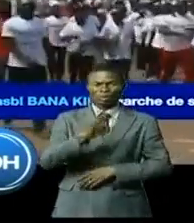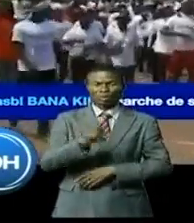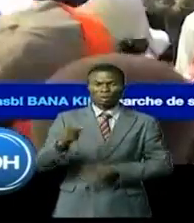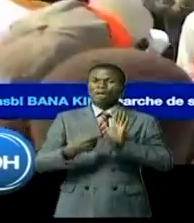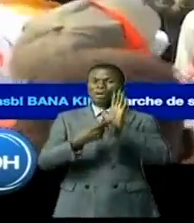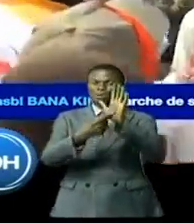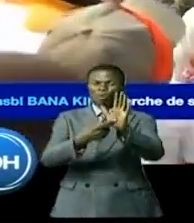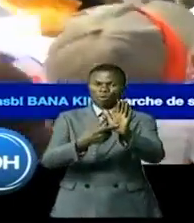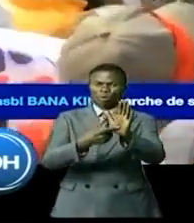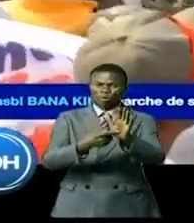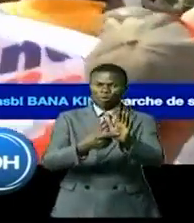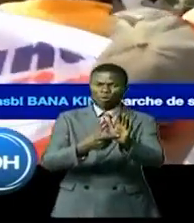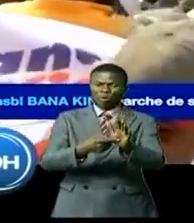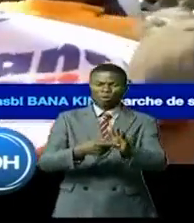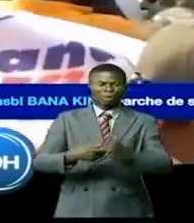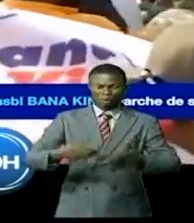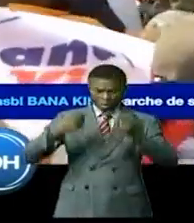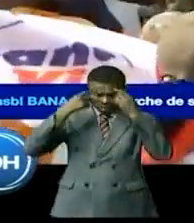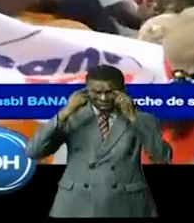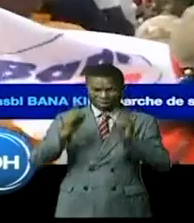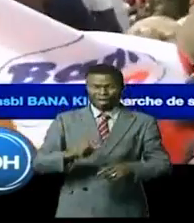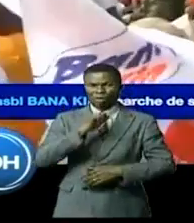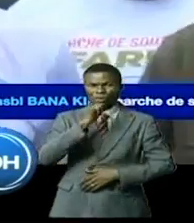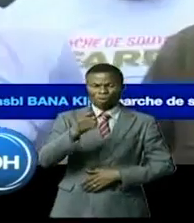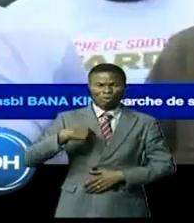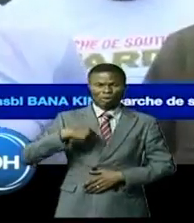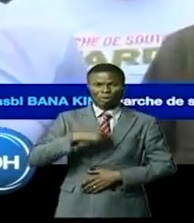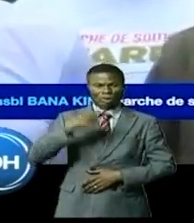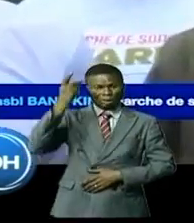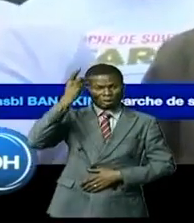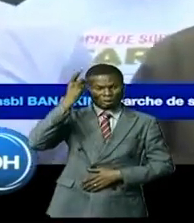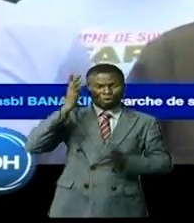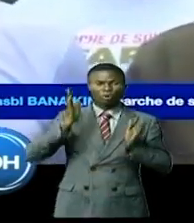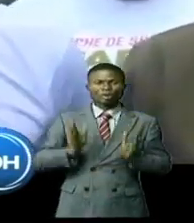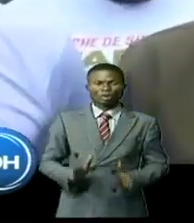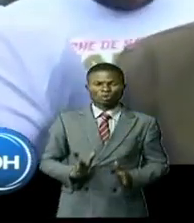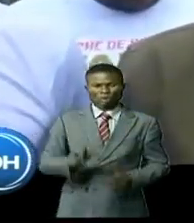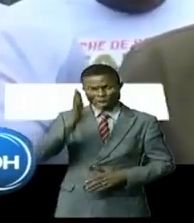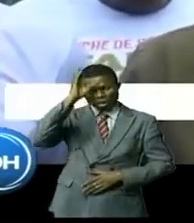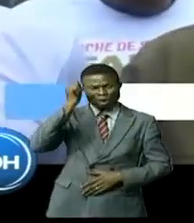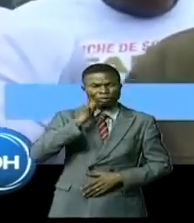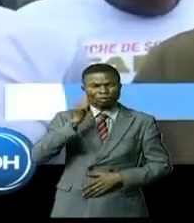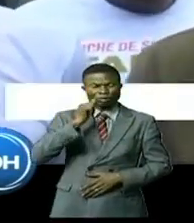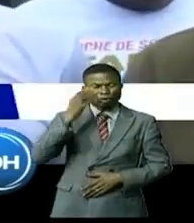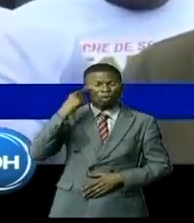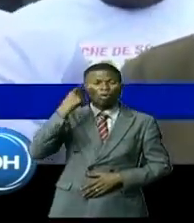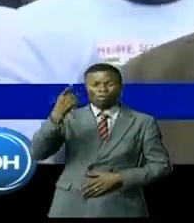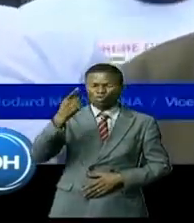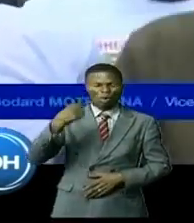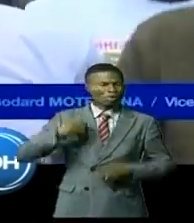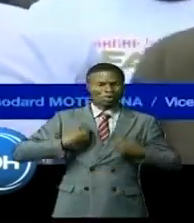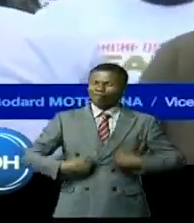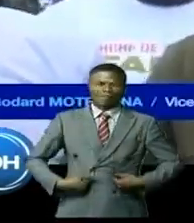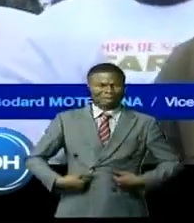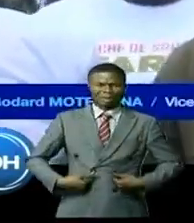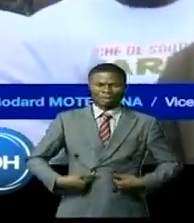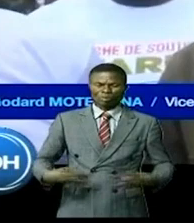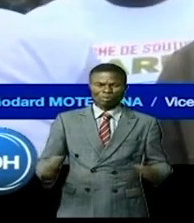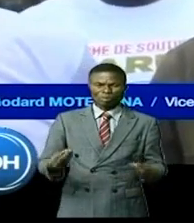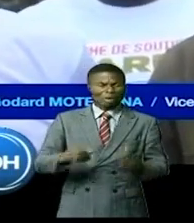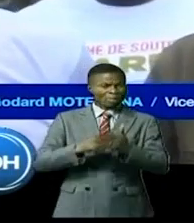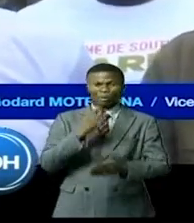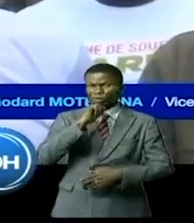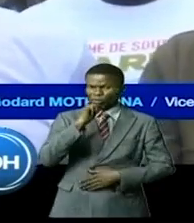manifester leur désapprobation. Nous les quinois, nous estimons que trop, c'est trop. C'est pas la première